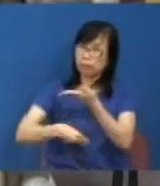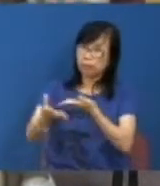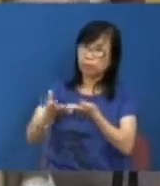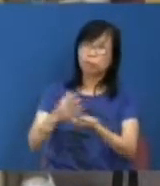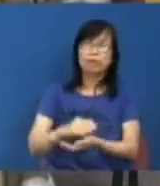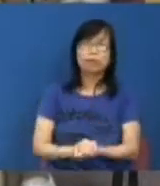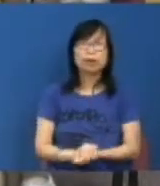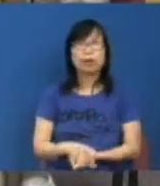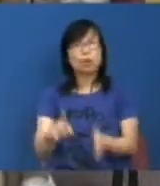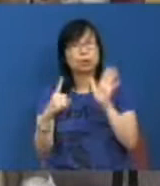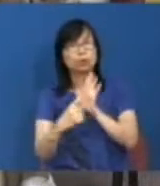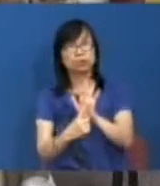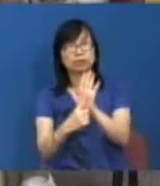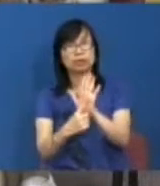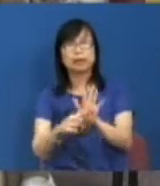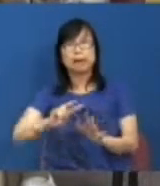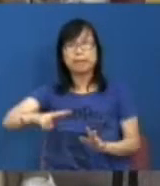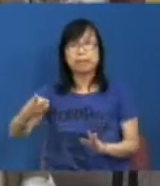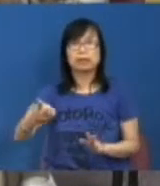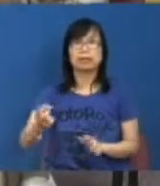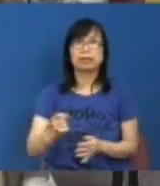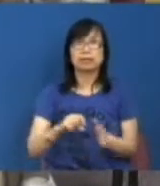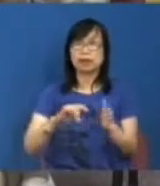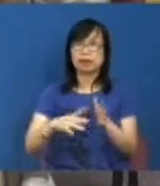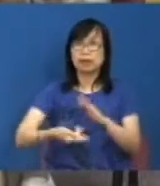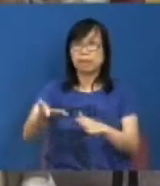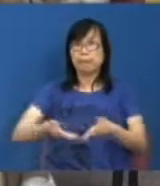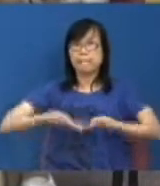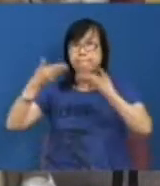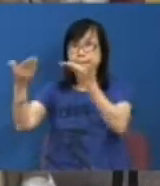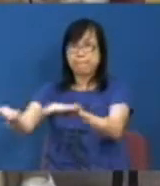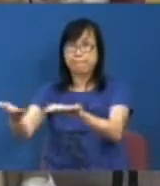嗱，譬如我舉個例啊，如果你變成一種能源係俾汽車嘅。